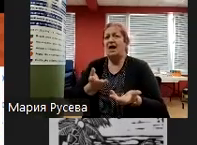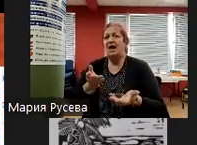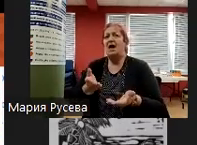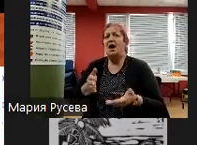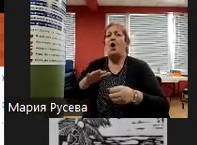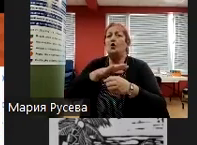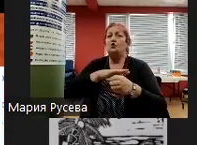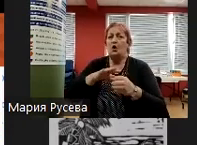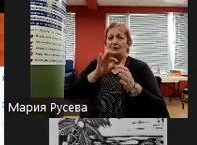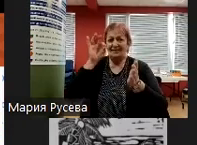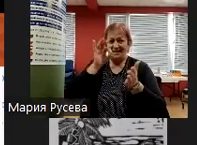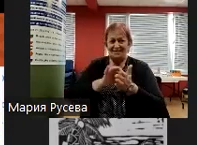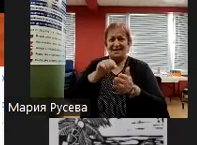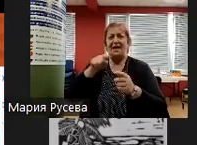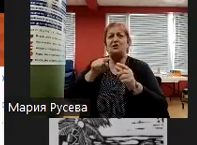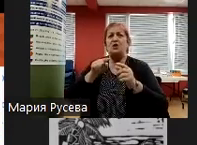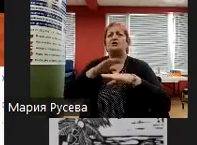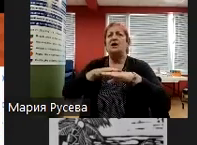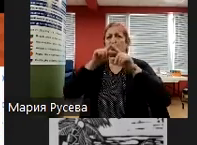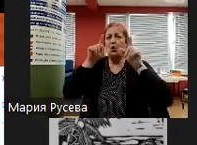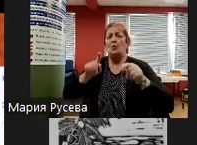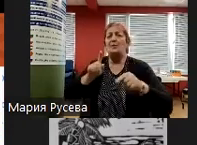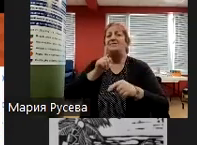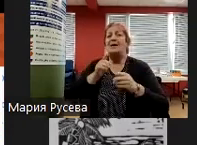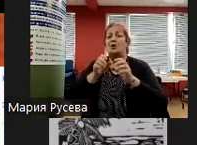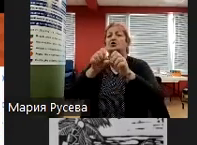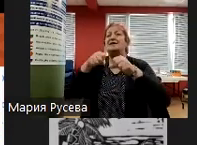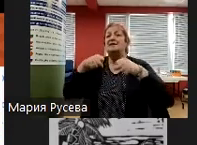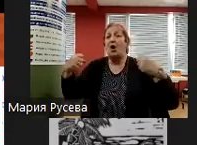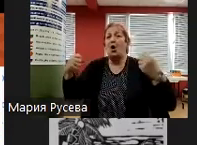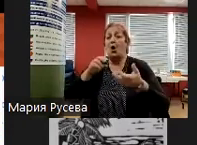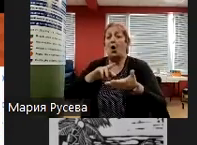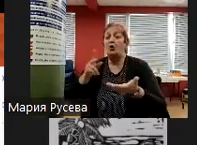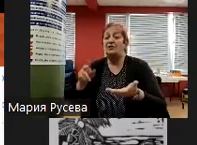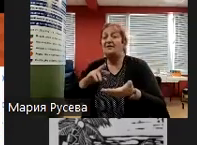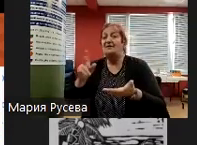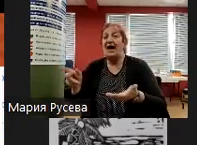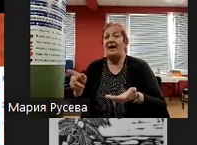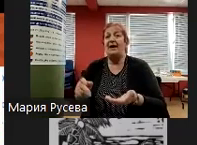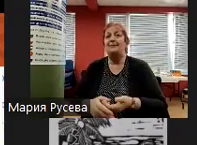основната цел е този документ да може да се отваря по